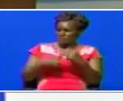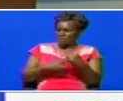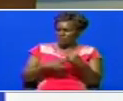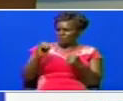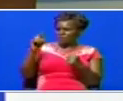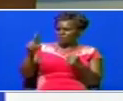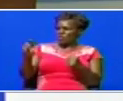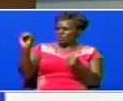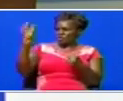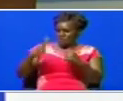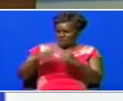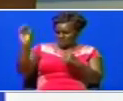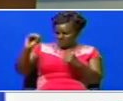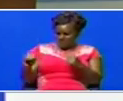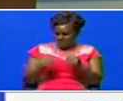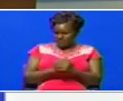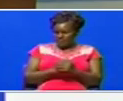225, 0.09%.